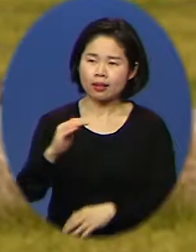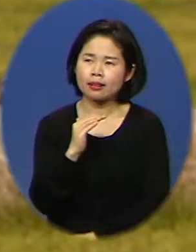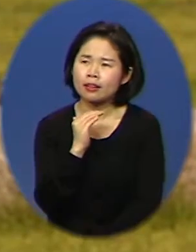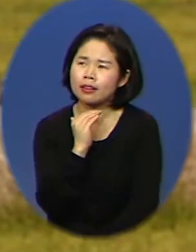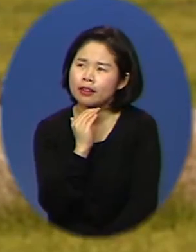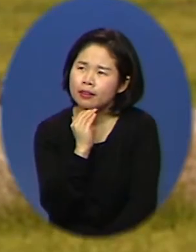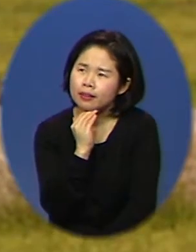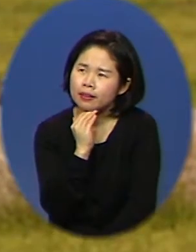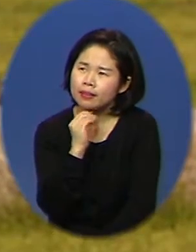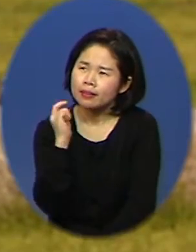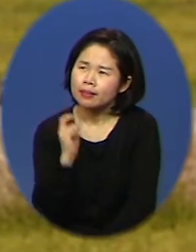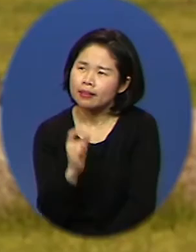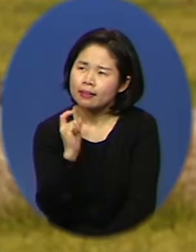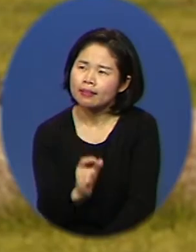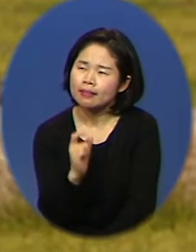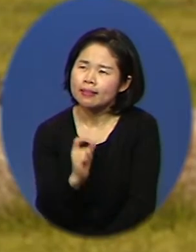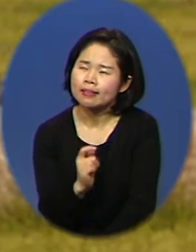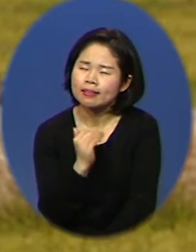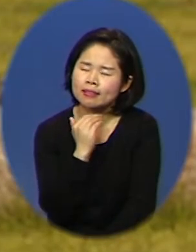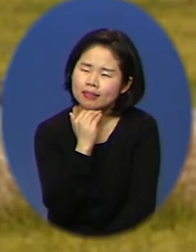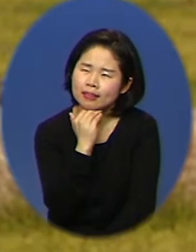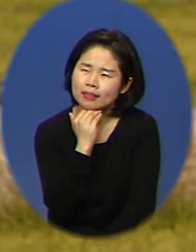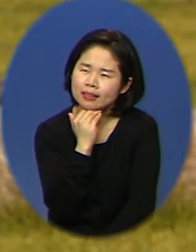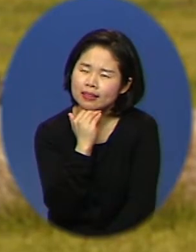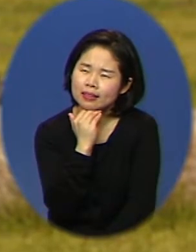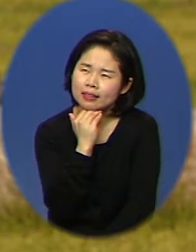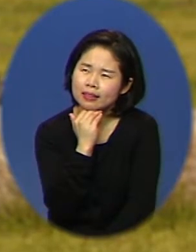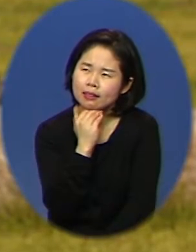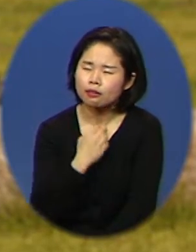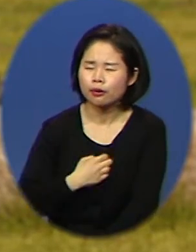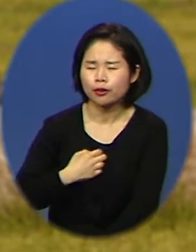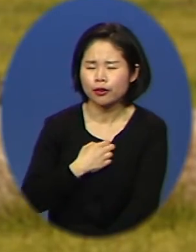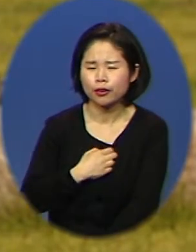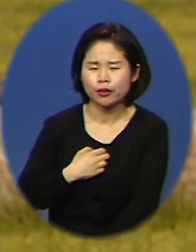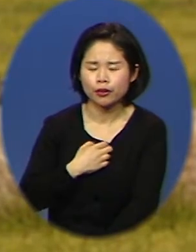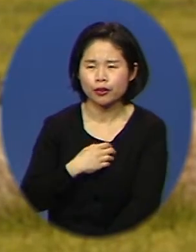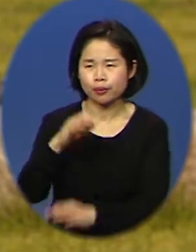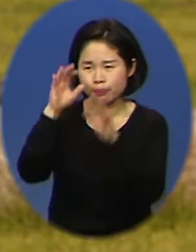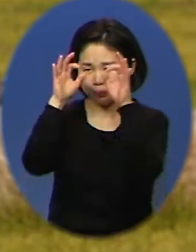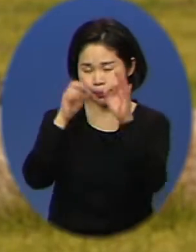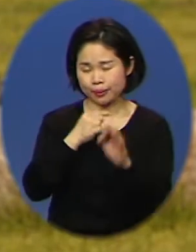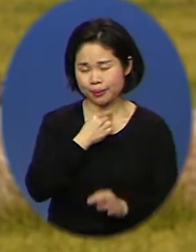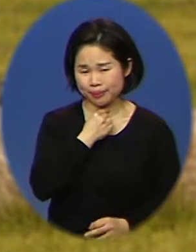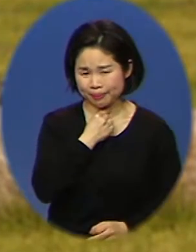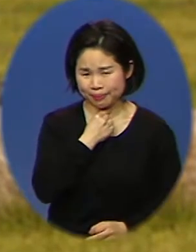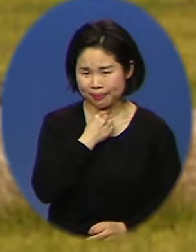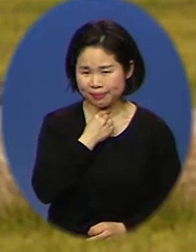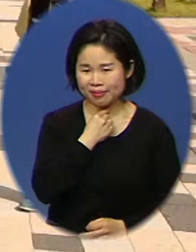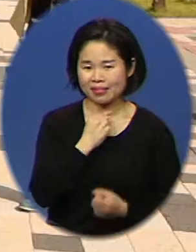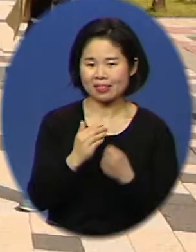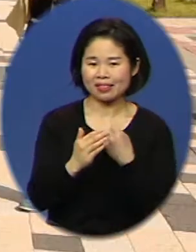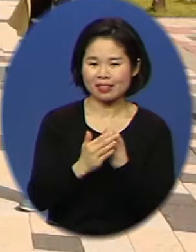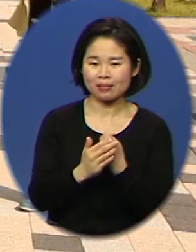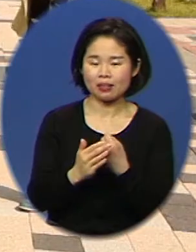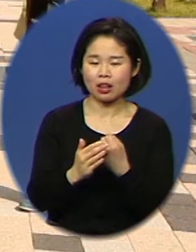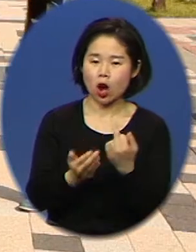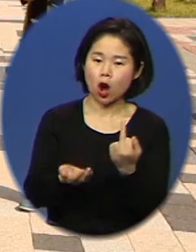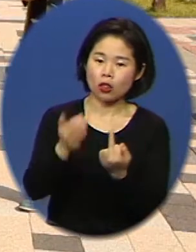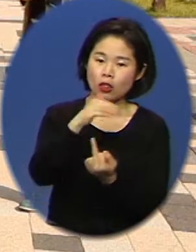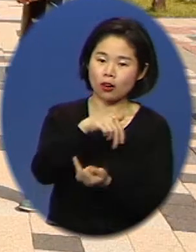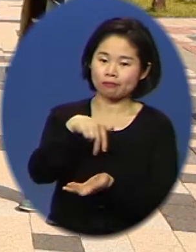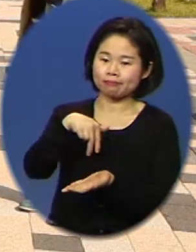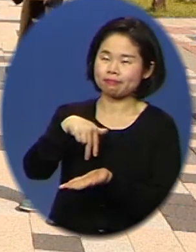거예요. 그럼 어떻게 기다려야지. 그래서 너무 걱정도 되고 보고 싶기도 하고 그래서 이제 저런 언덕에